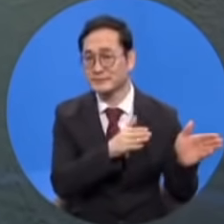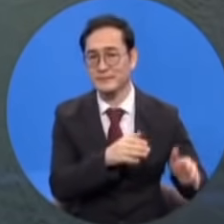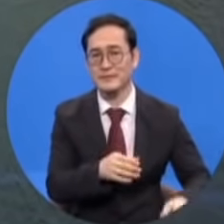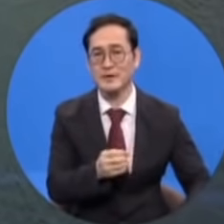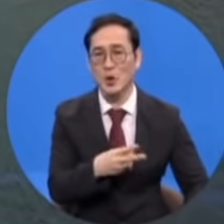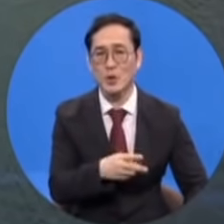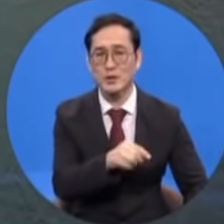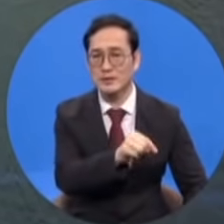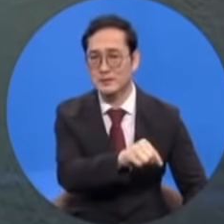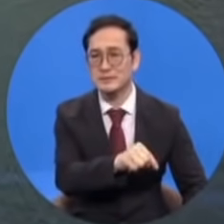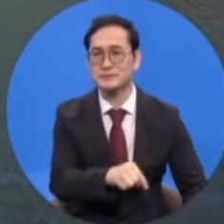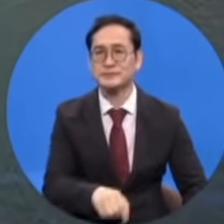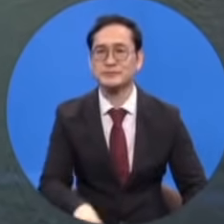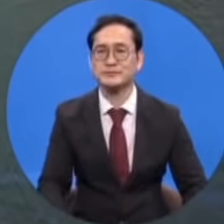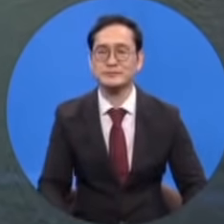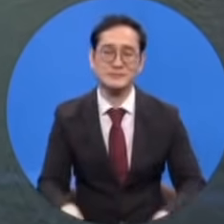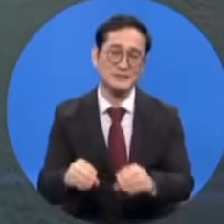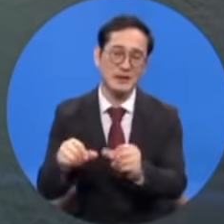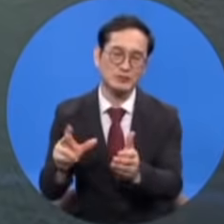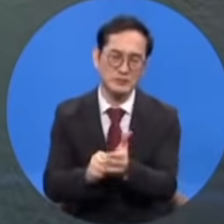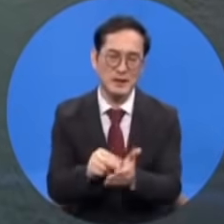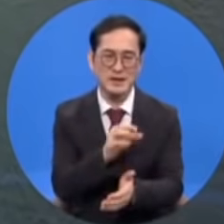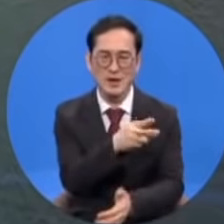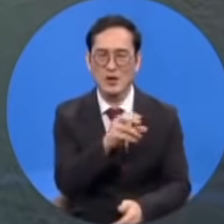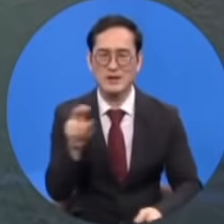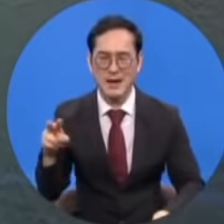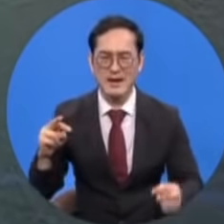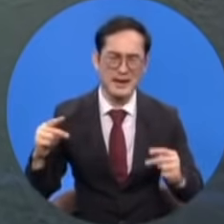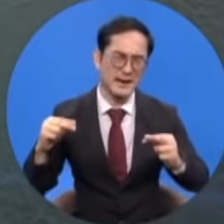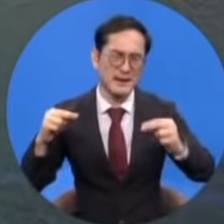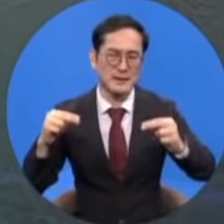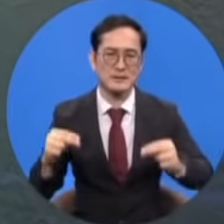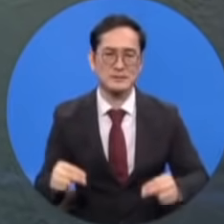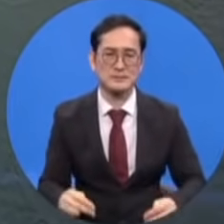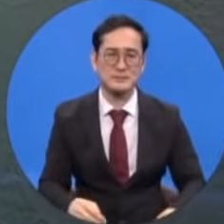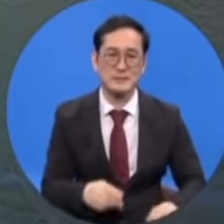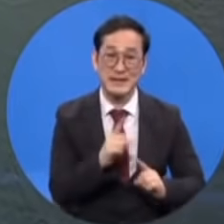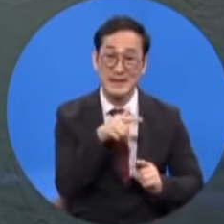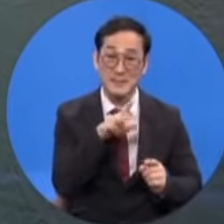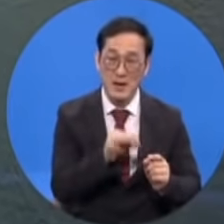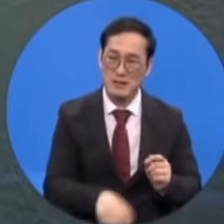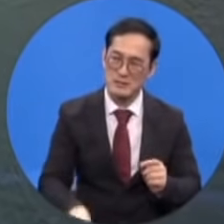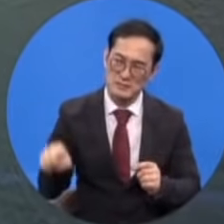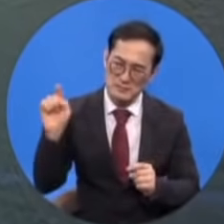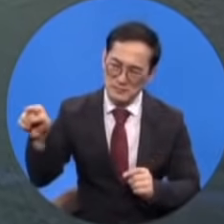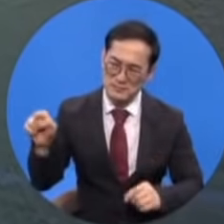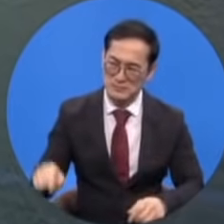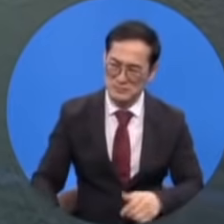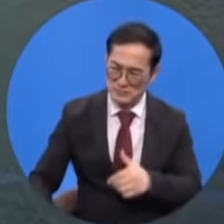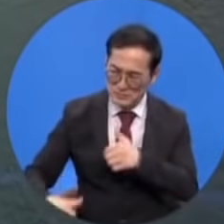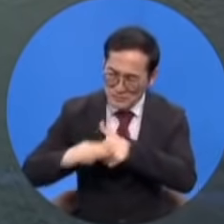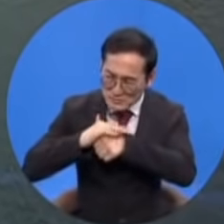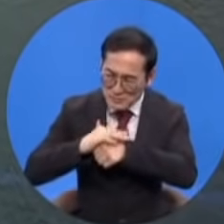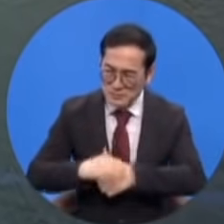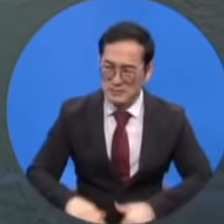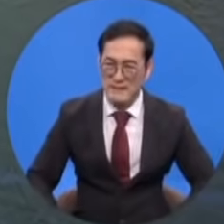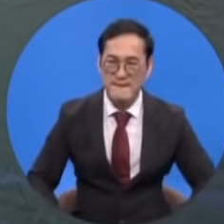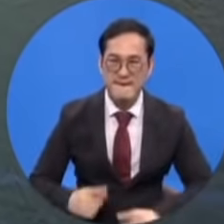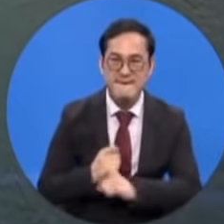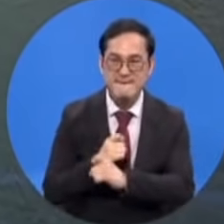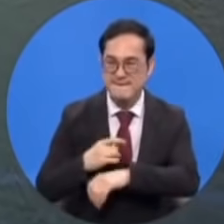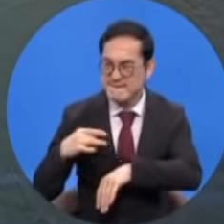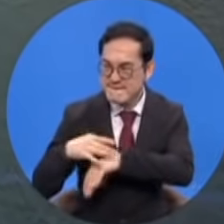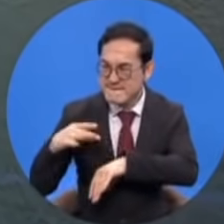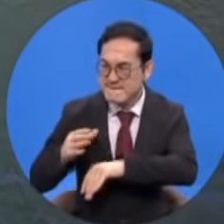높아지고 있습니다 특히 논란의 중심에 있는 이재명 지사가 국민의 힘을 향했어요 아주 센 비난을 쏟아내고 있는데요